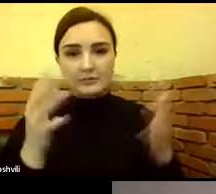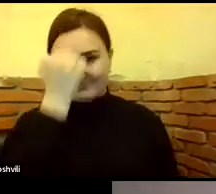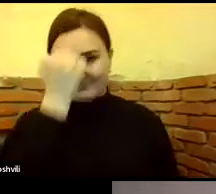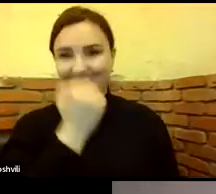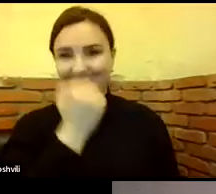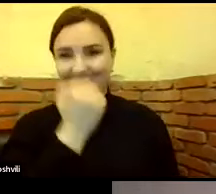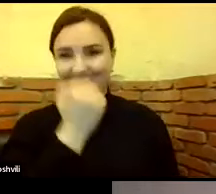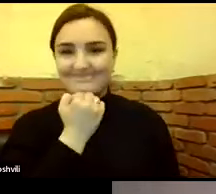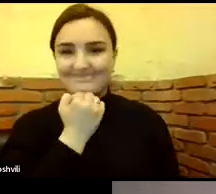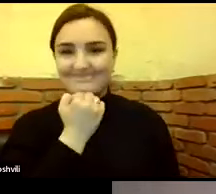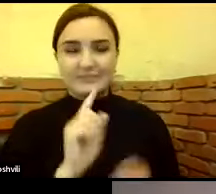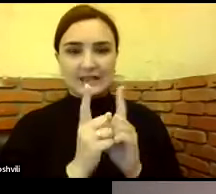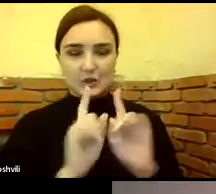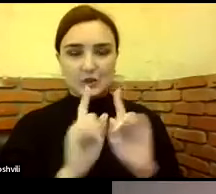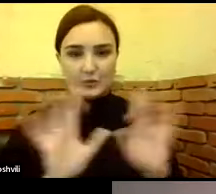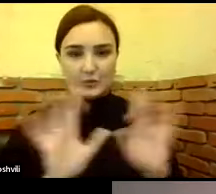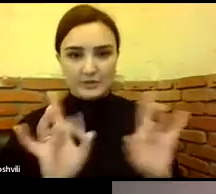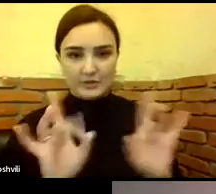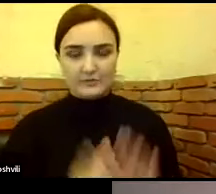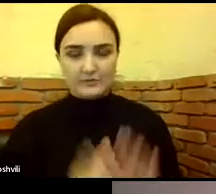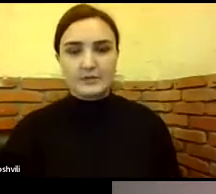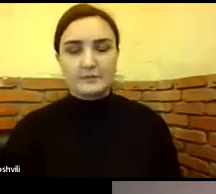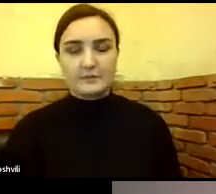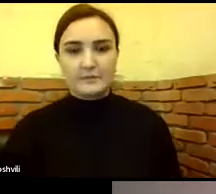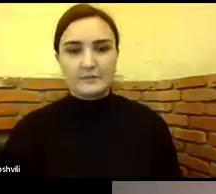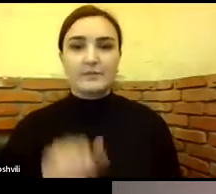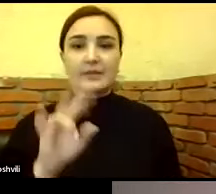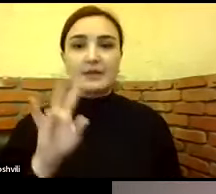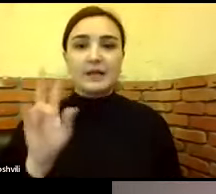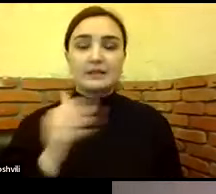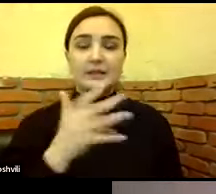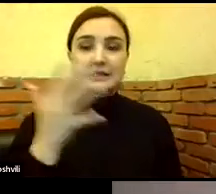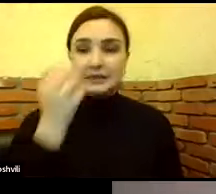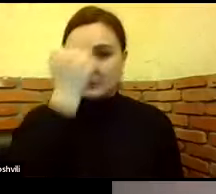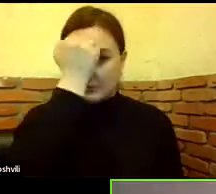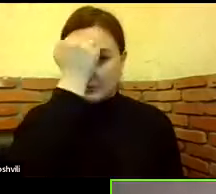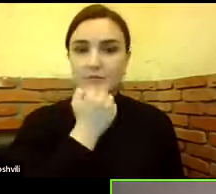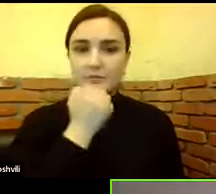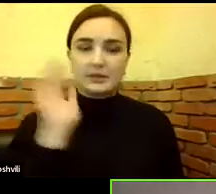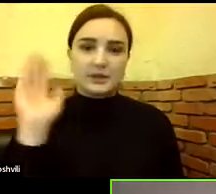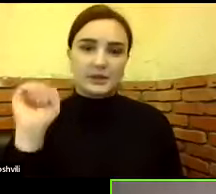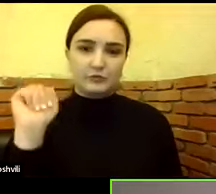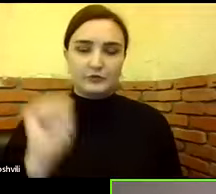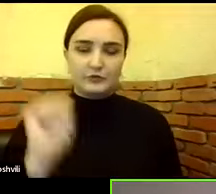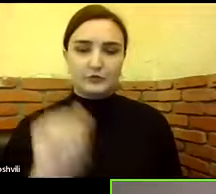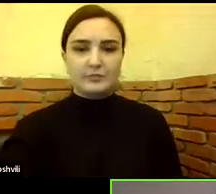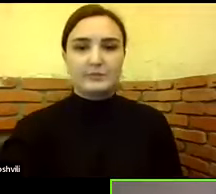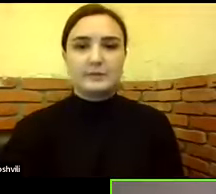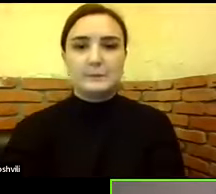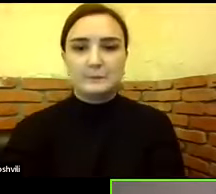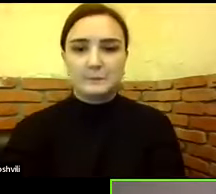ჯაფუშულს თარჯიმნობისთვის. ან კიდევ ერთხელ ძალიან დიდი მადლობა და დაგეძლოთ თქვენ.